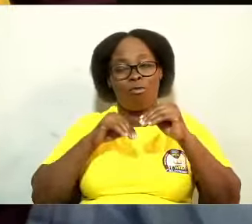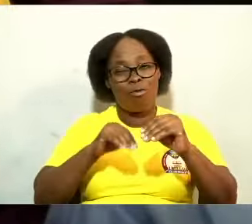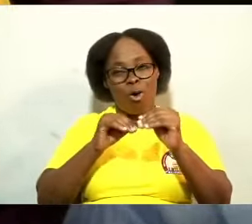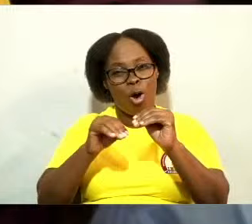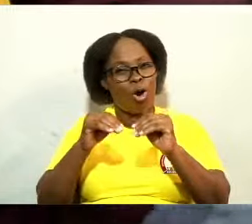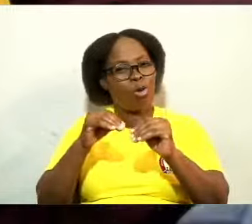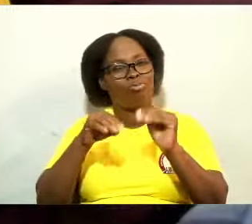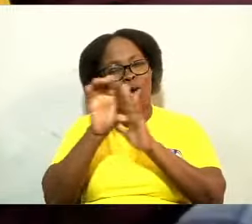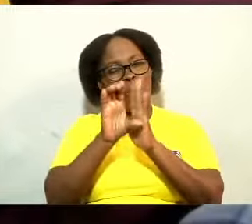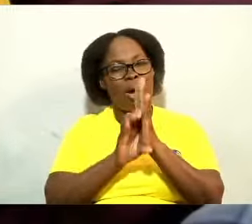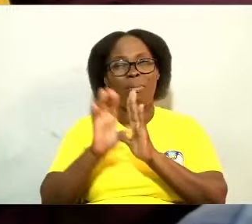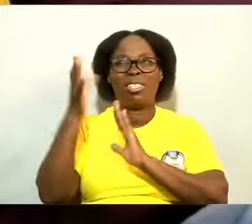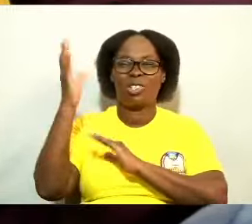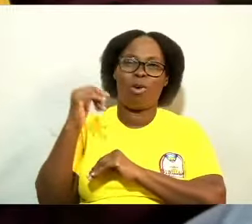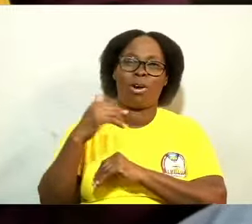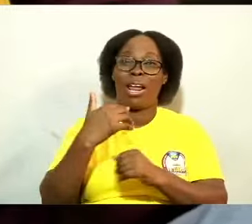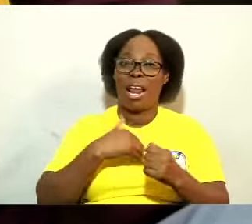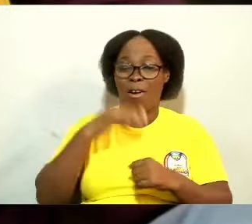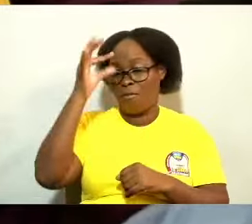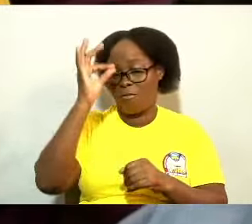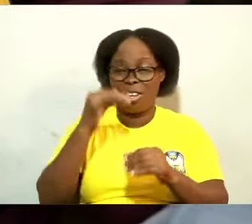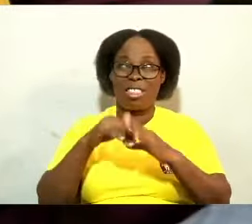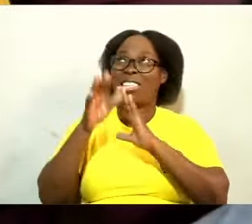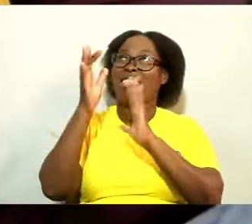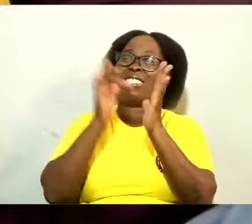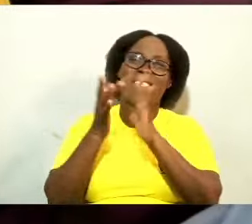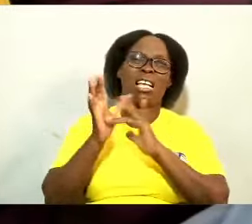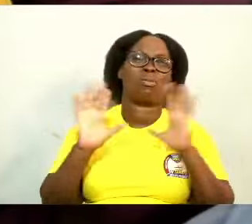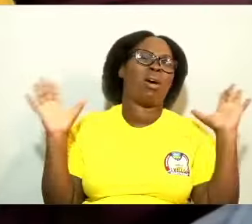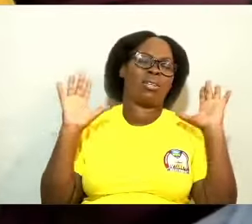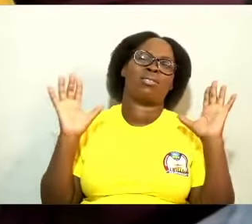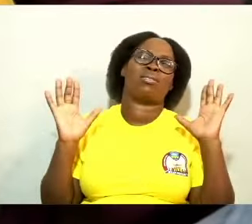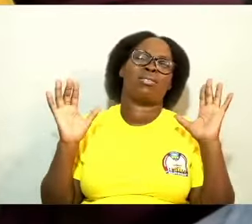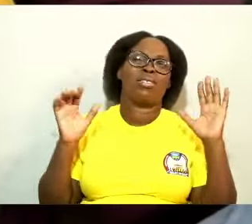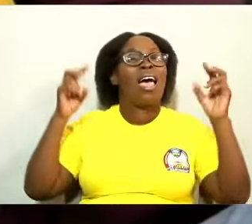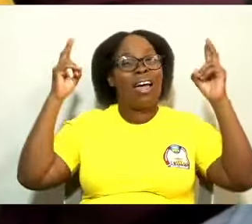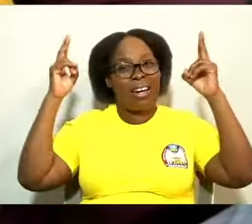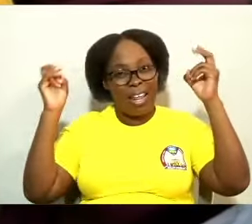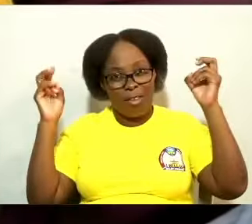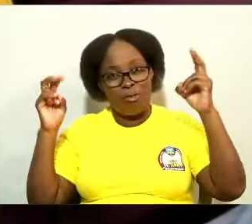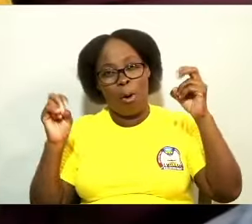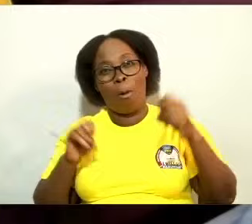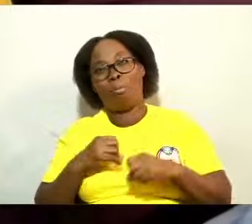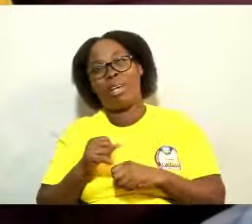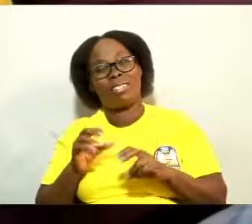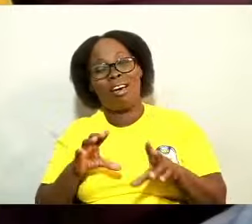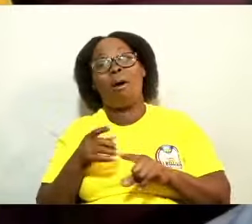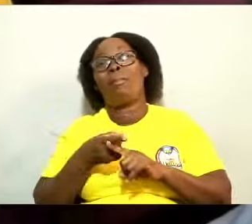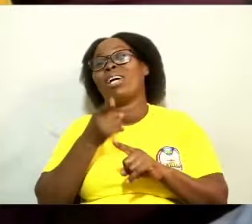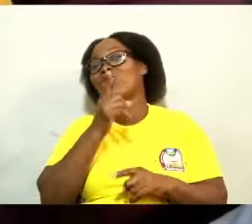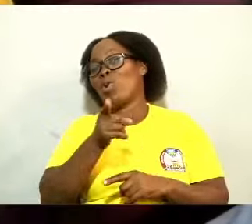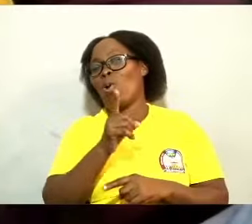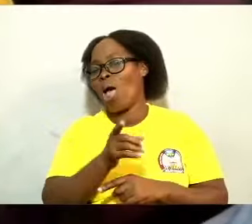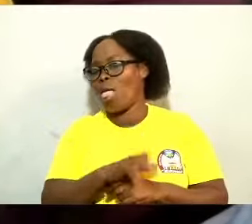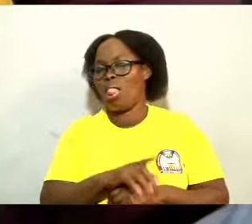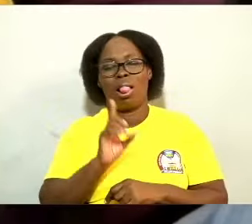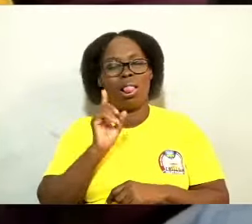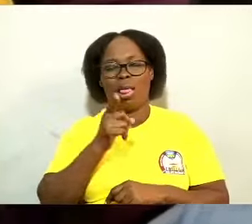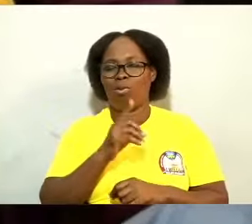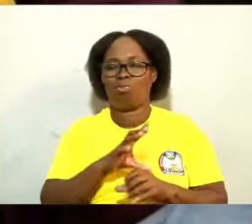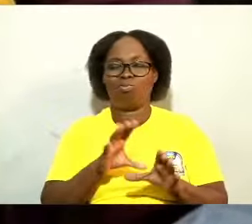ndio anashambulia. Wewe anakushambulia wapi? Wewe anakuleta tu kwenye kafara zake, ukae humo unapotea potea mpaka mwisho uishe.